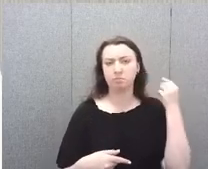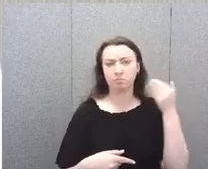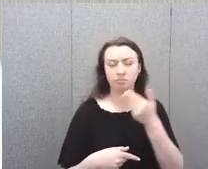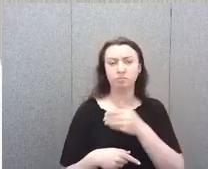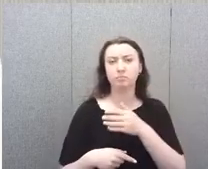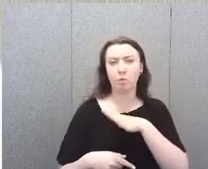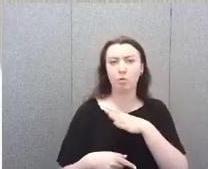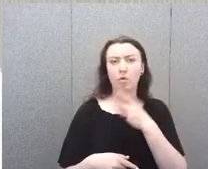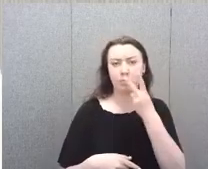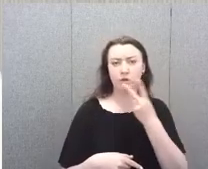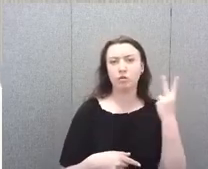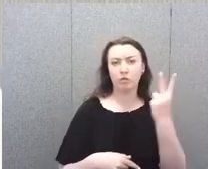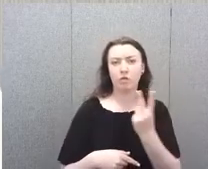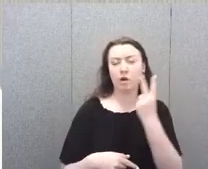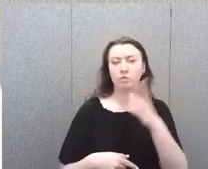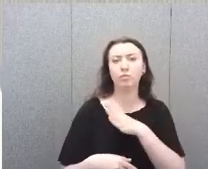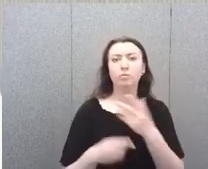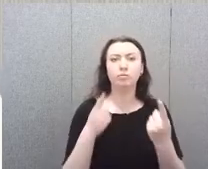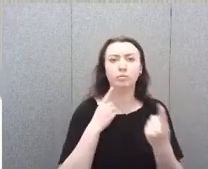предыдущей сессии.